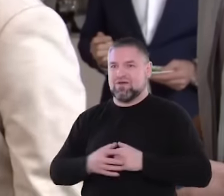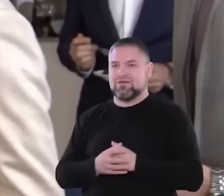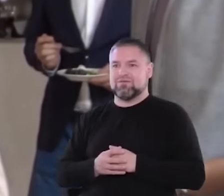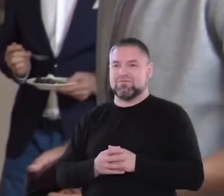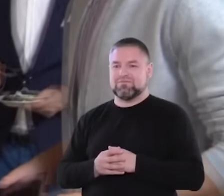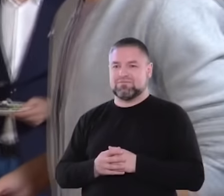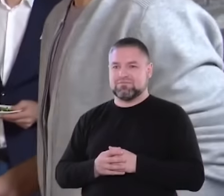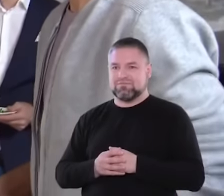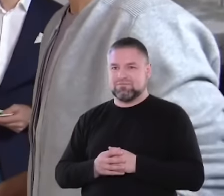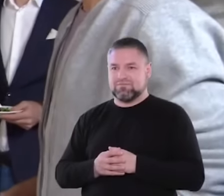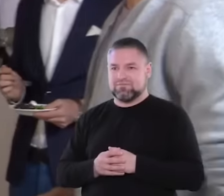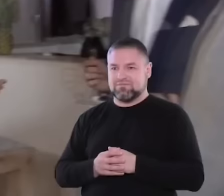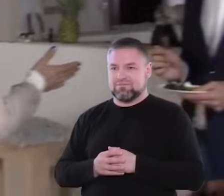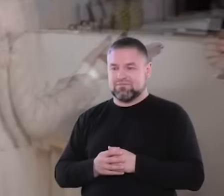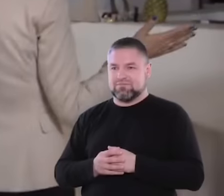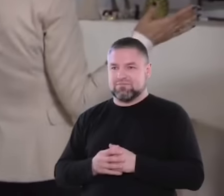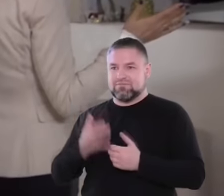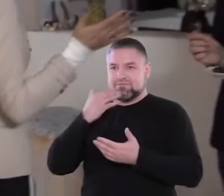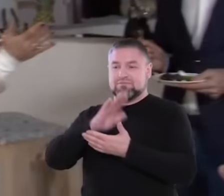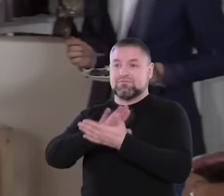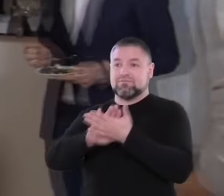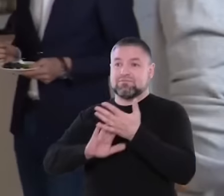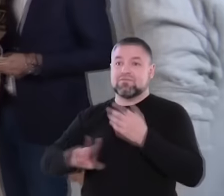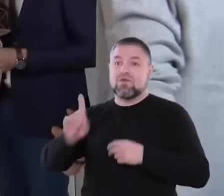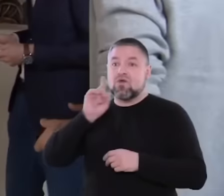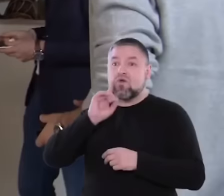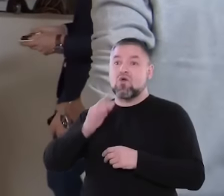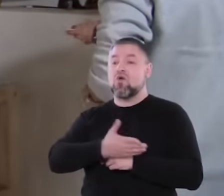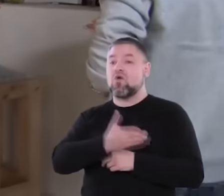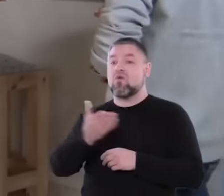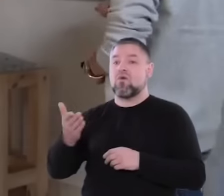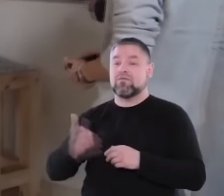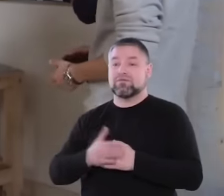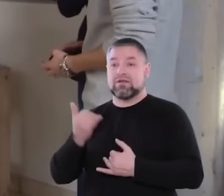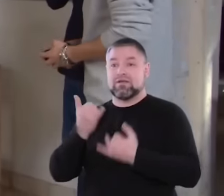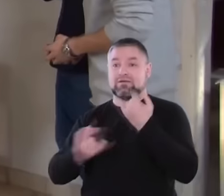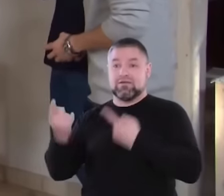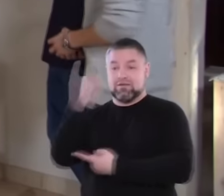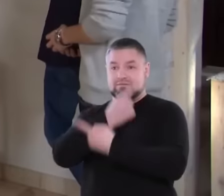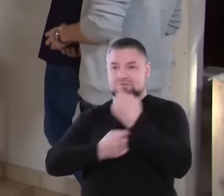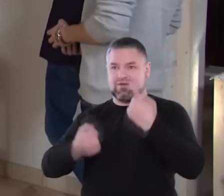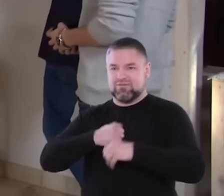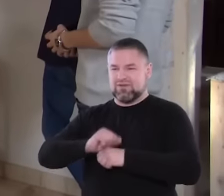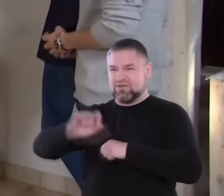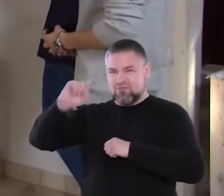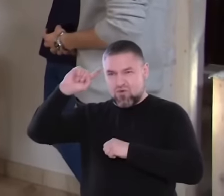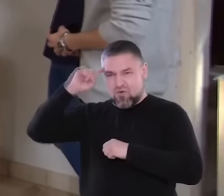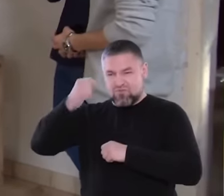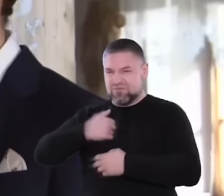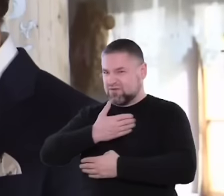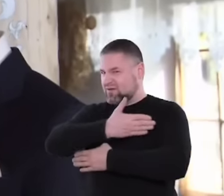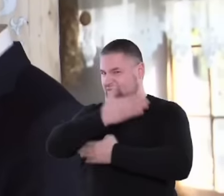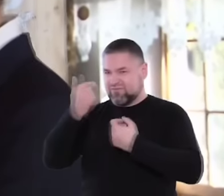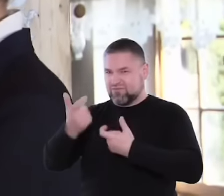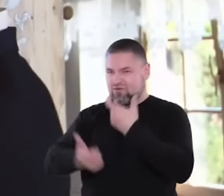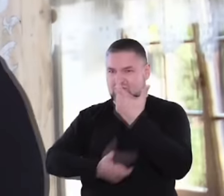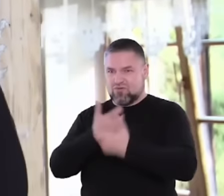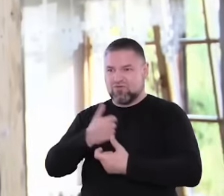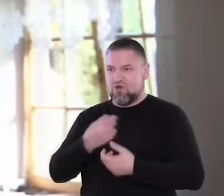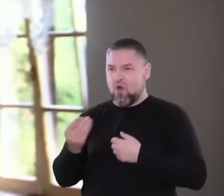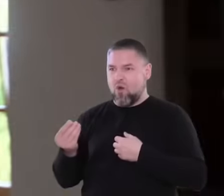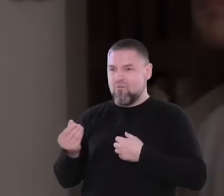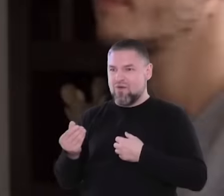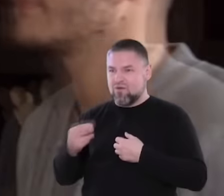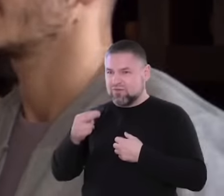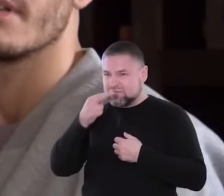Ach. No, przepraszam was, chłopcy, ale jeśli myślicie, że jesteśmy takie głupie, że nie wiemy, że chodzi wam tylko o naszą